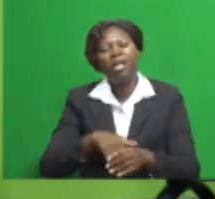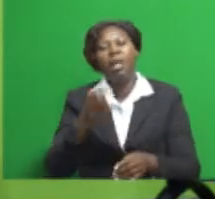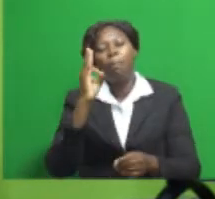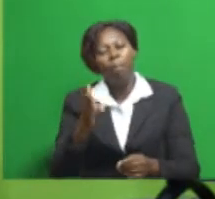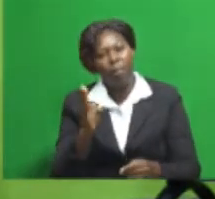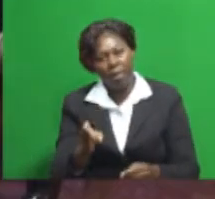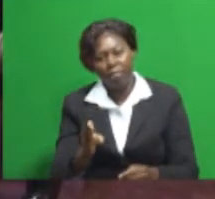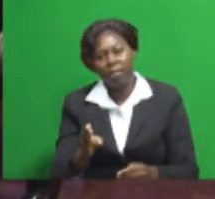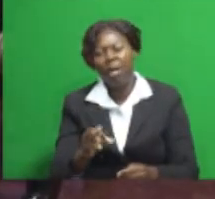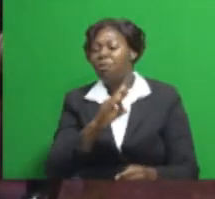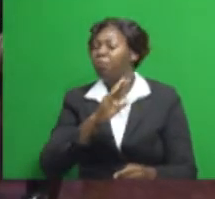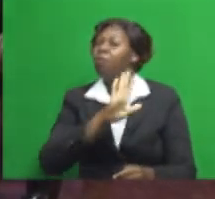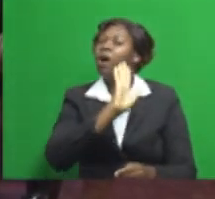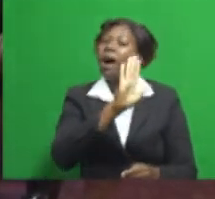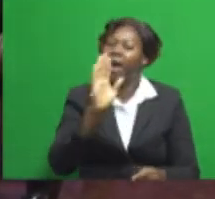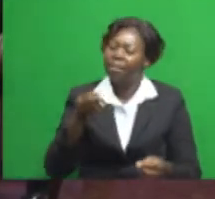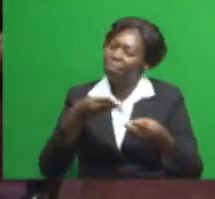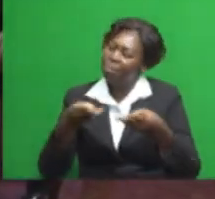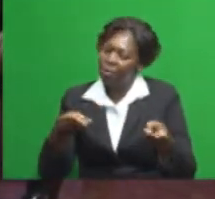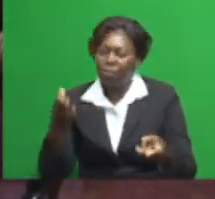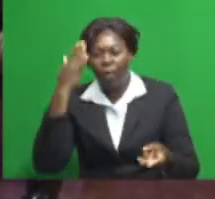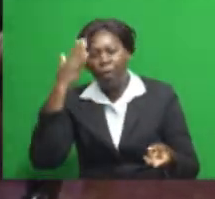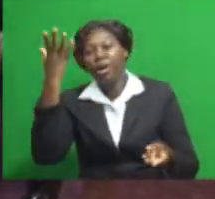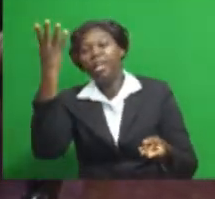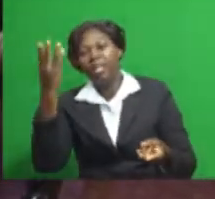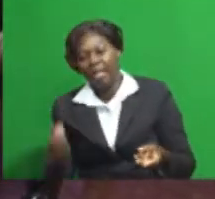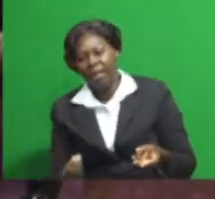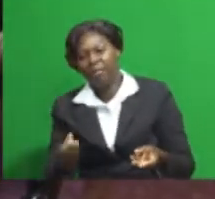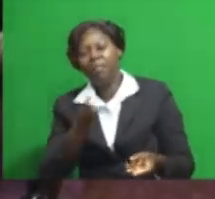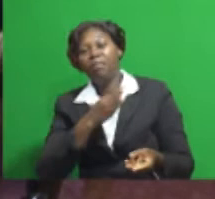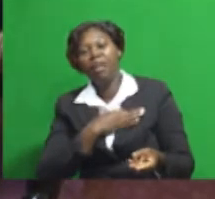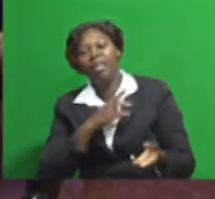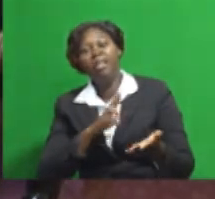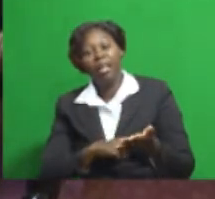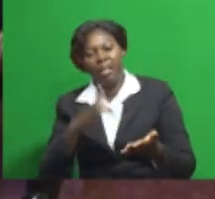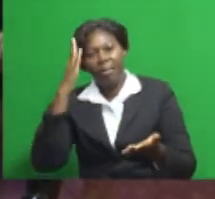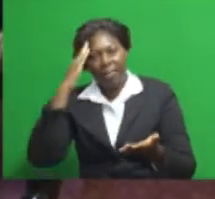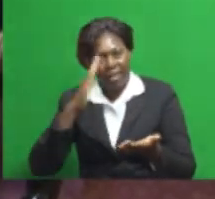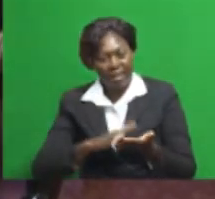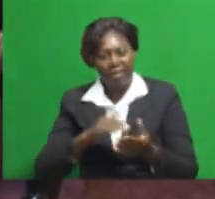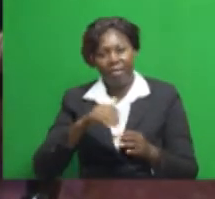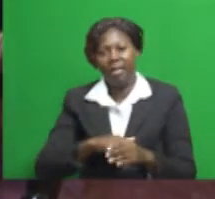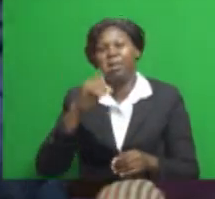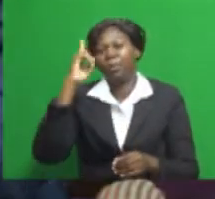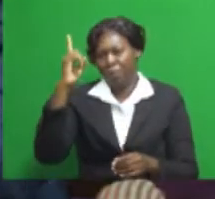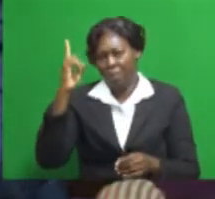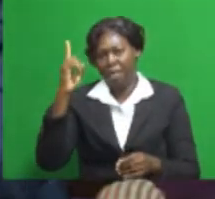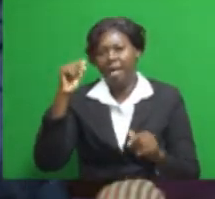zvaanotaura. Pastor ndoda kuti muverenge kuna Madzimambo echipiri, chapter 6 verse 14 kusvika pa